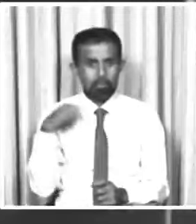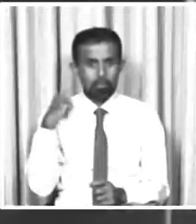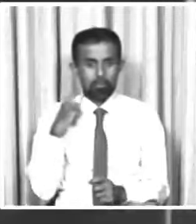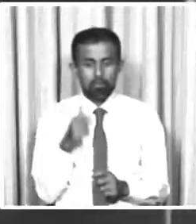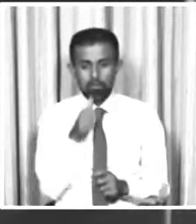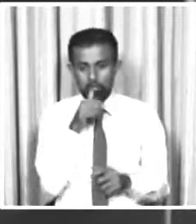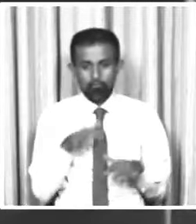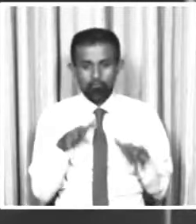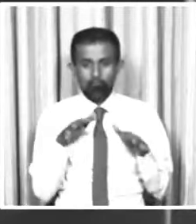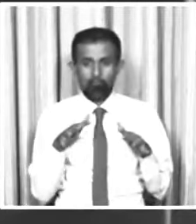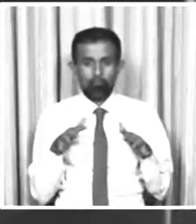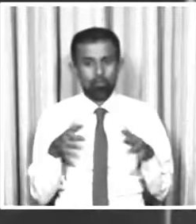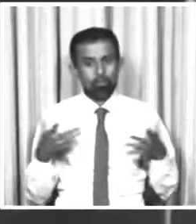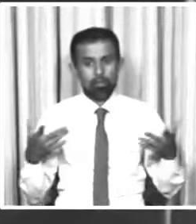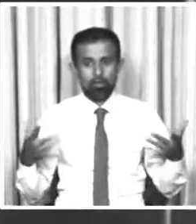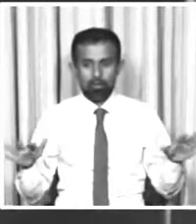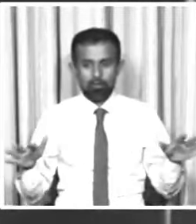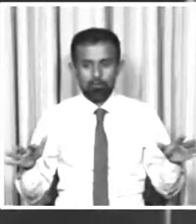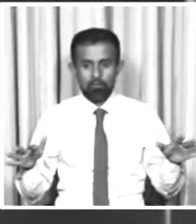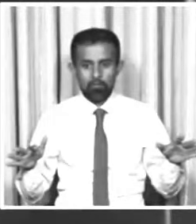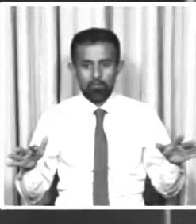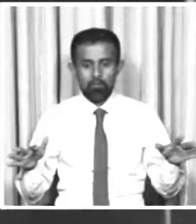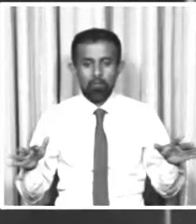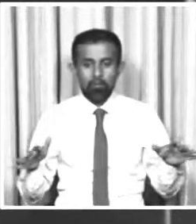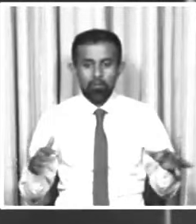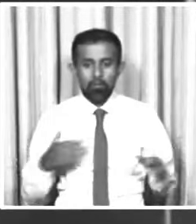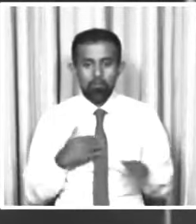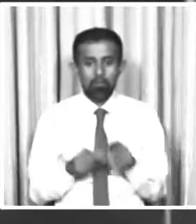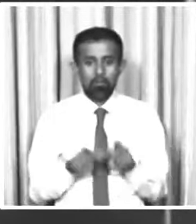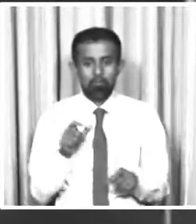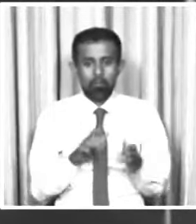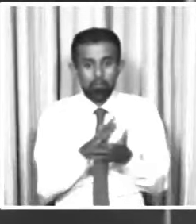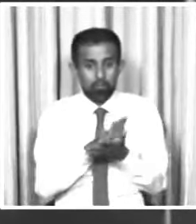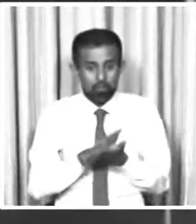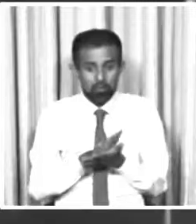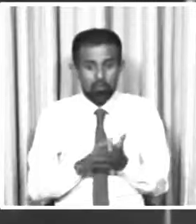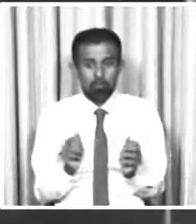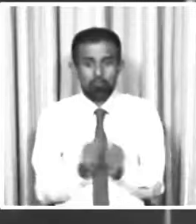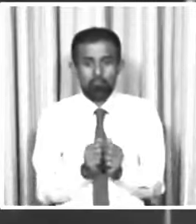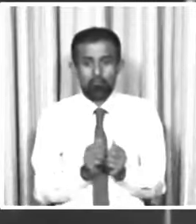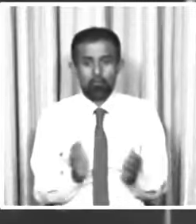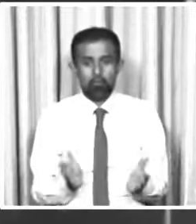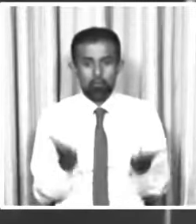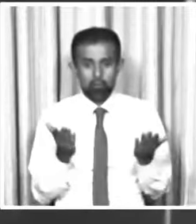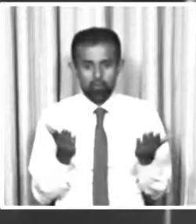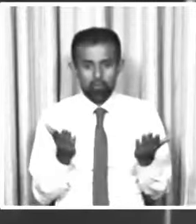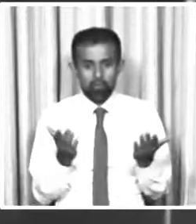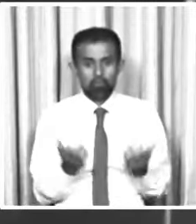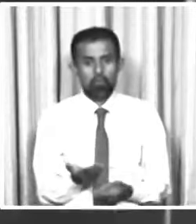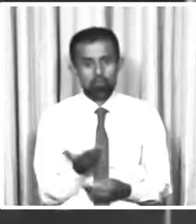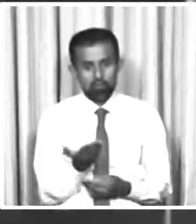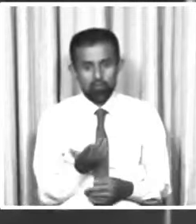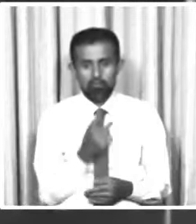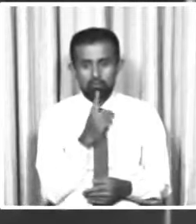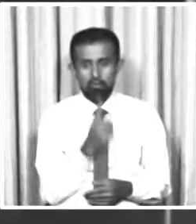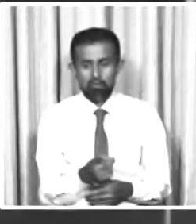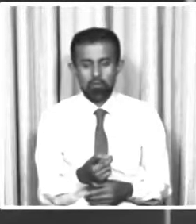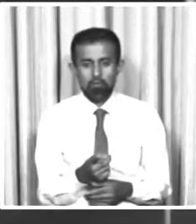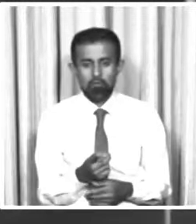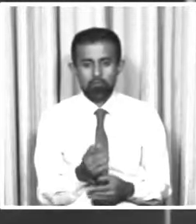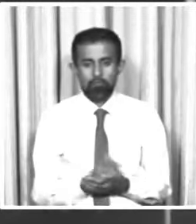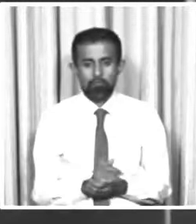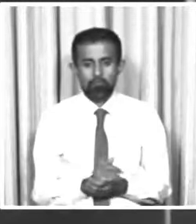වතුර ටික බැහැලා ගිහිල්ලා තියෙන්නේ. දැන් අපි දැන් ජනතාව ක්ලීන් කරන වැඩ ටික පටන් ගන්න තියෙන්නේ. මම ඉල්ලීමක් කරනවා ග්‍රාමයේ